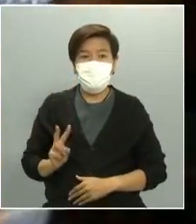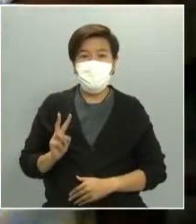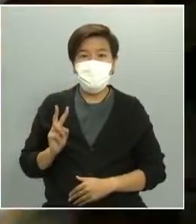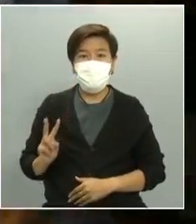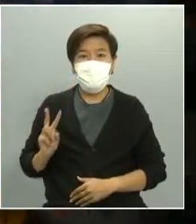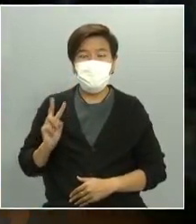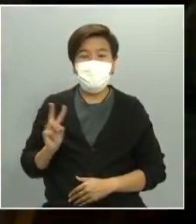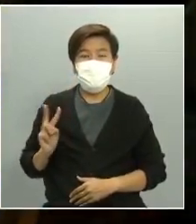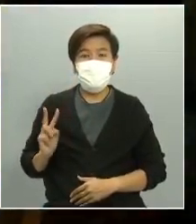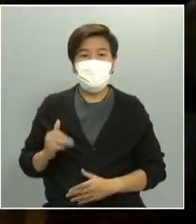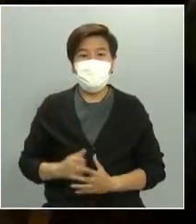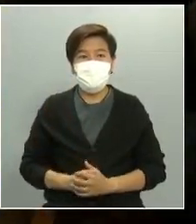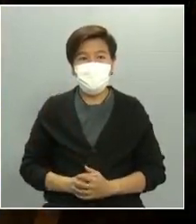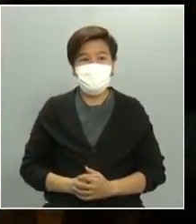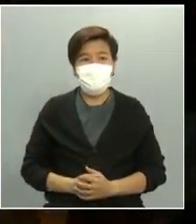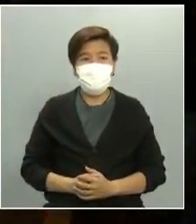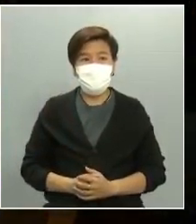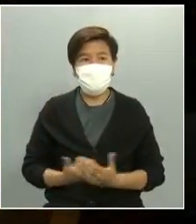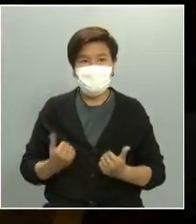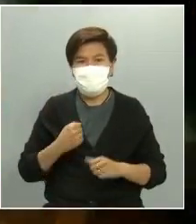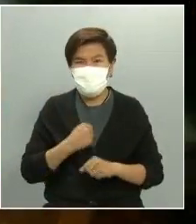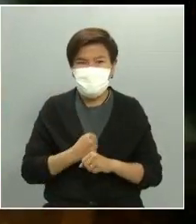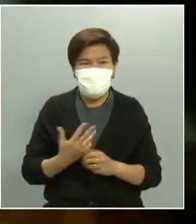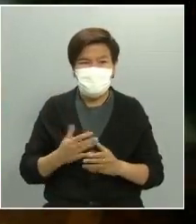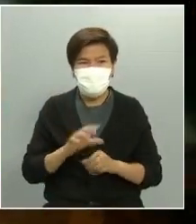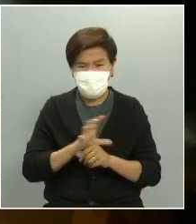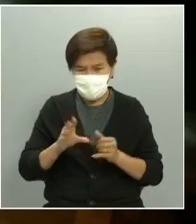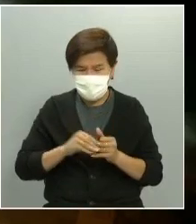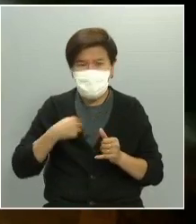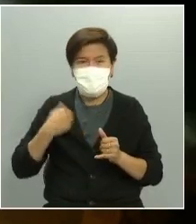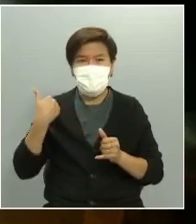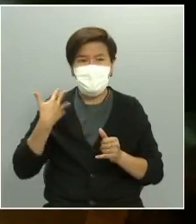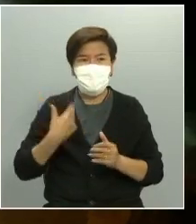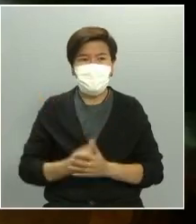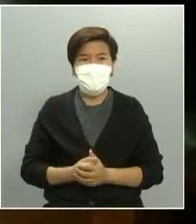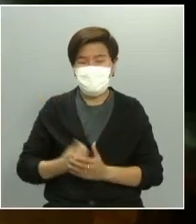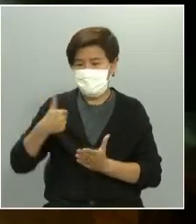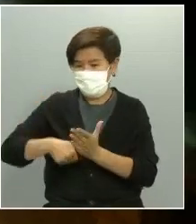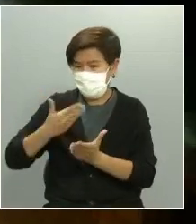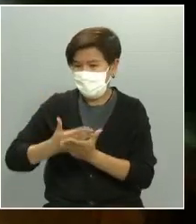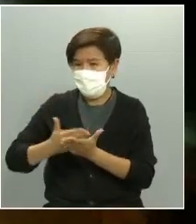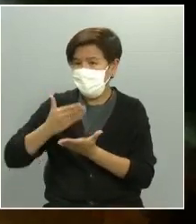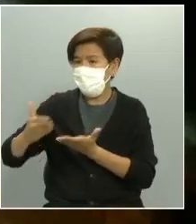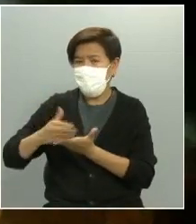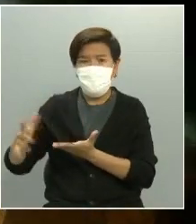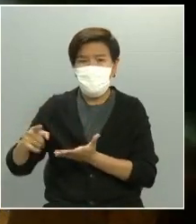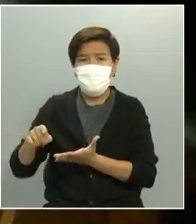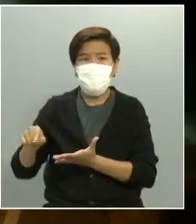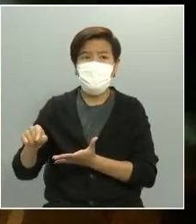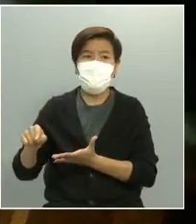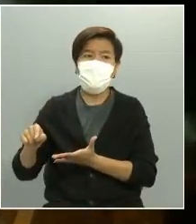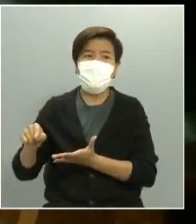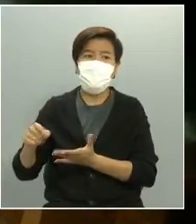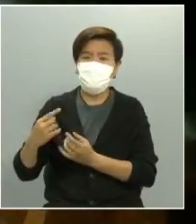ชมแต่ทุกวันนี้ก็จะมาอยู่ลำบากแล้วมาตึกโคเวตต์แล้วโดนเจ้าหนี้นอกระบบเหยียบย่ำซ้ำเติมแบบนี้